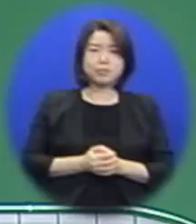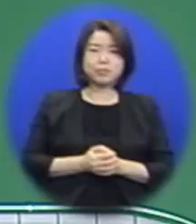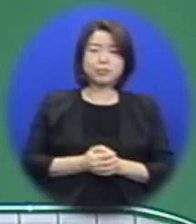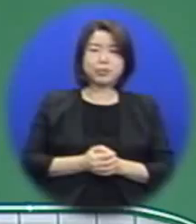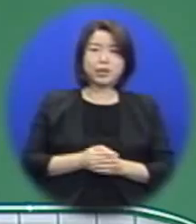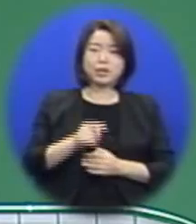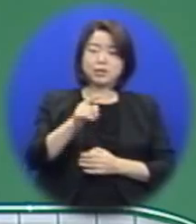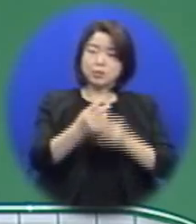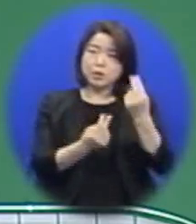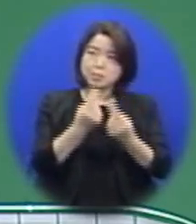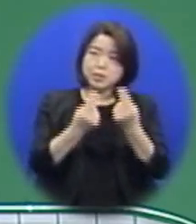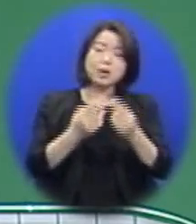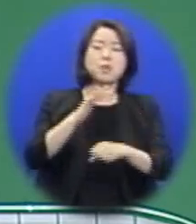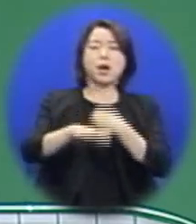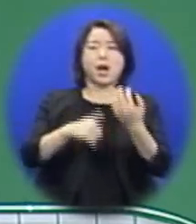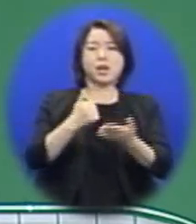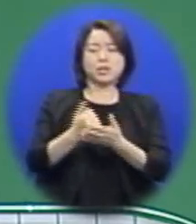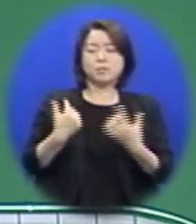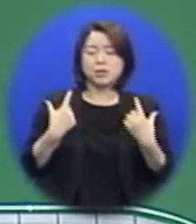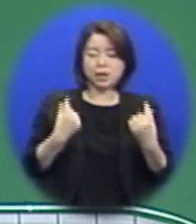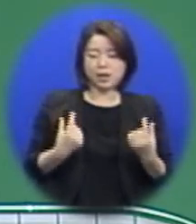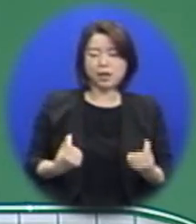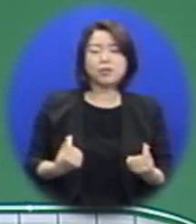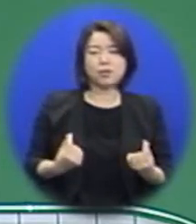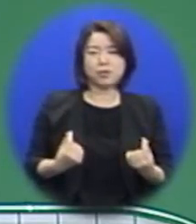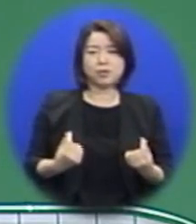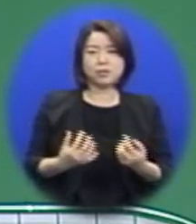그 비하면 하나님은 한결같으신 분.